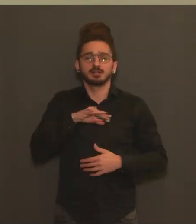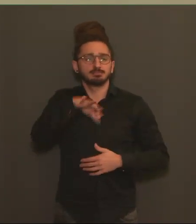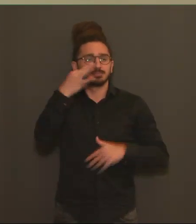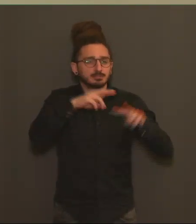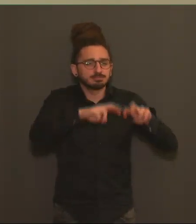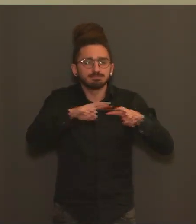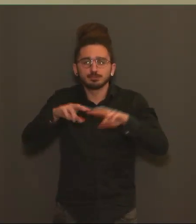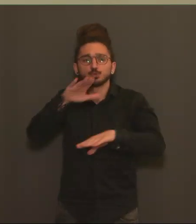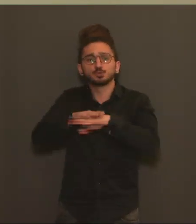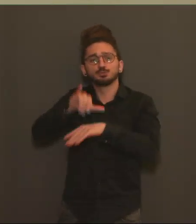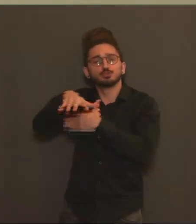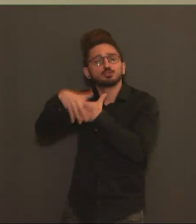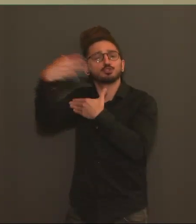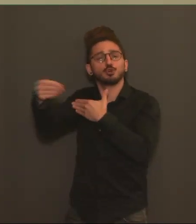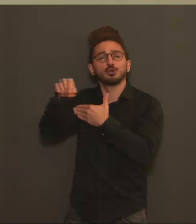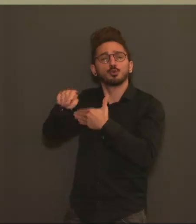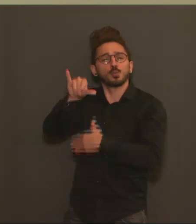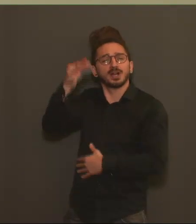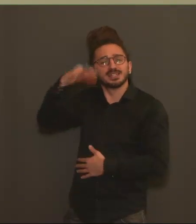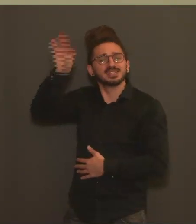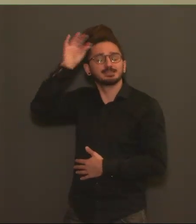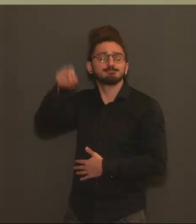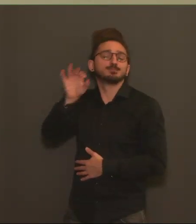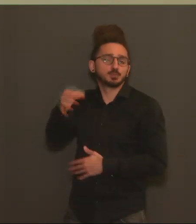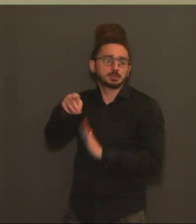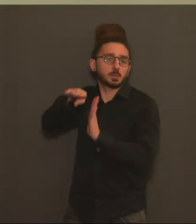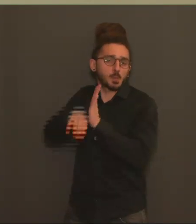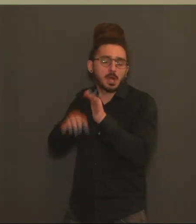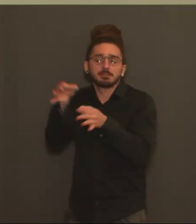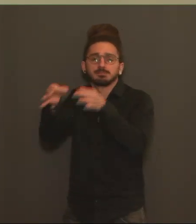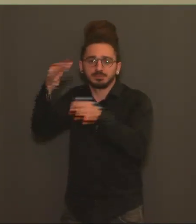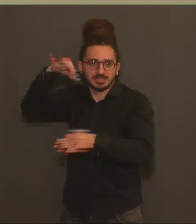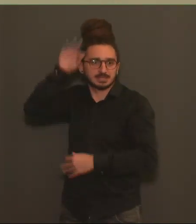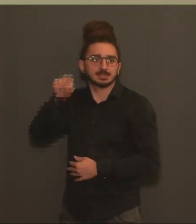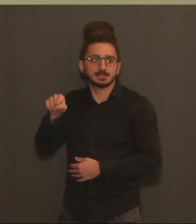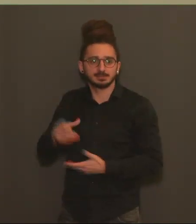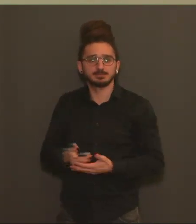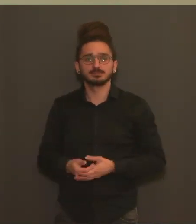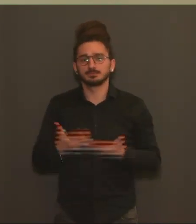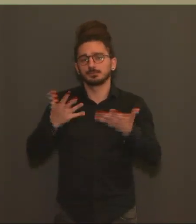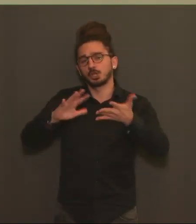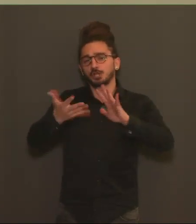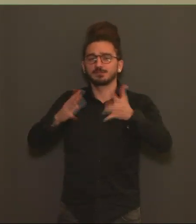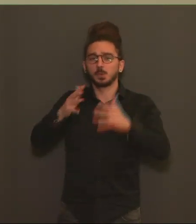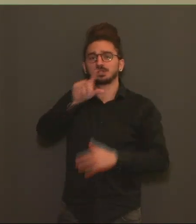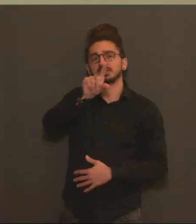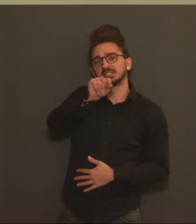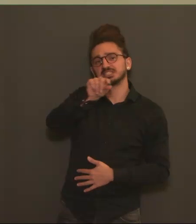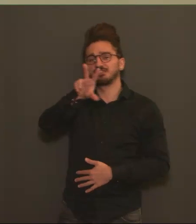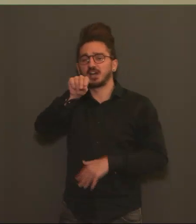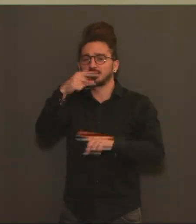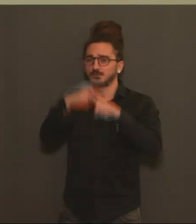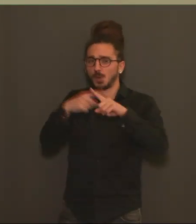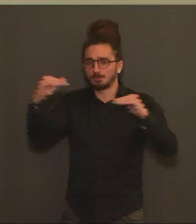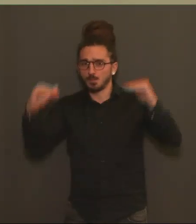qu'à l'intérieur. La plupart d'entre elles aboutissent à un risque qui est de l'ordre de 10 à 20 fois plus bas, et donc c'est vraiment